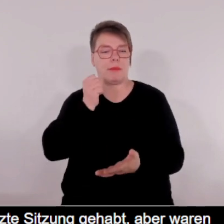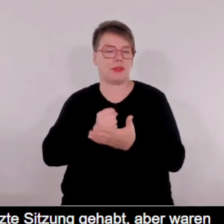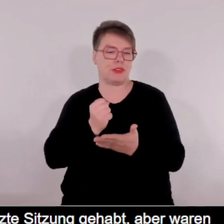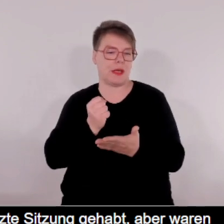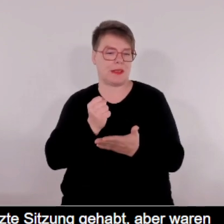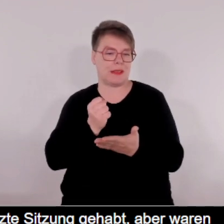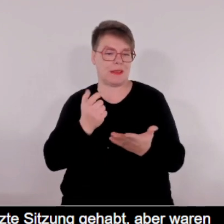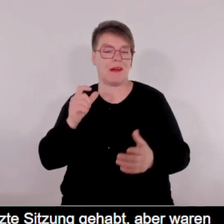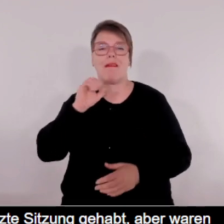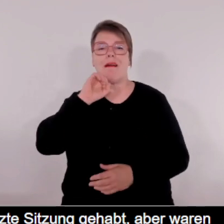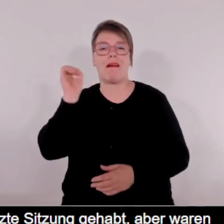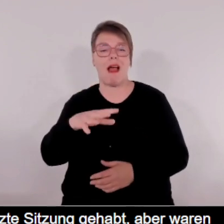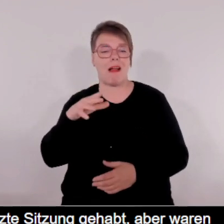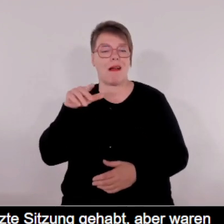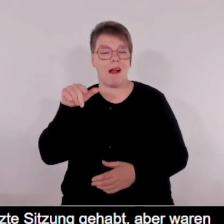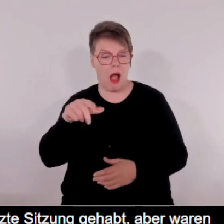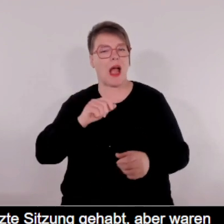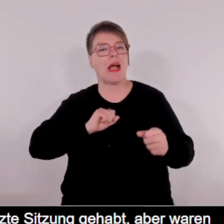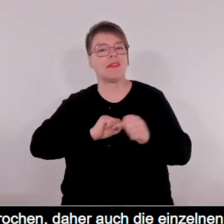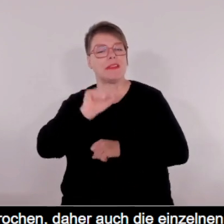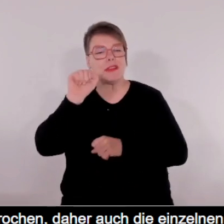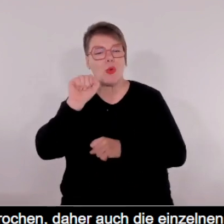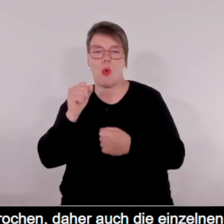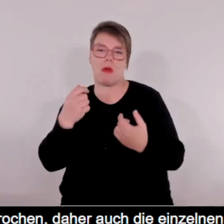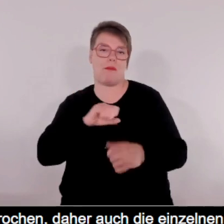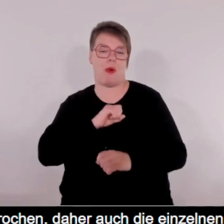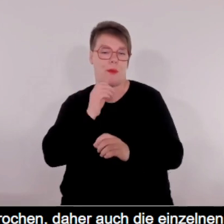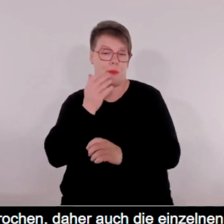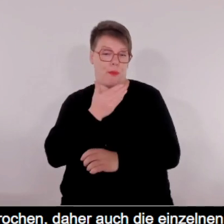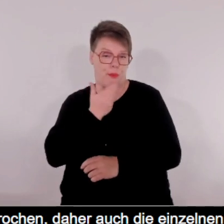Freistaats Bayern angebrachten Kreuze entfernen zu lassen.